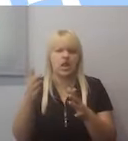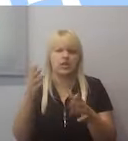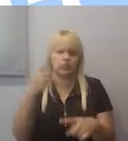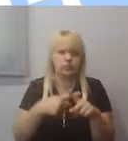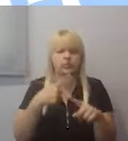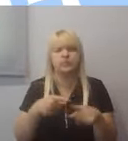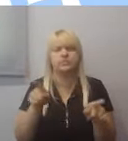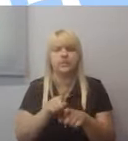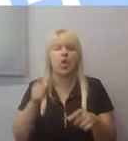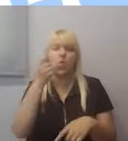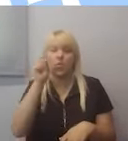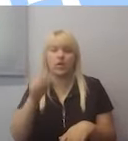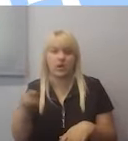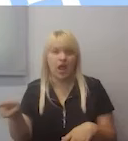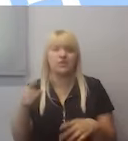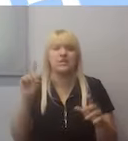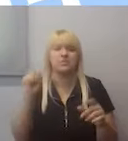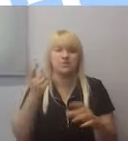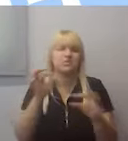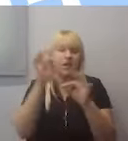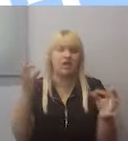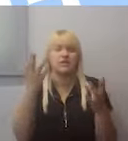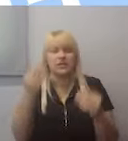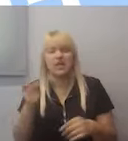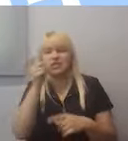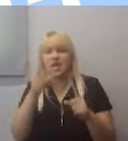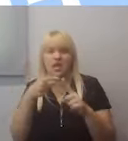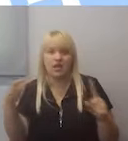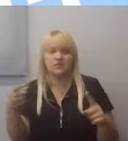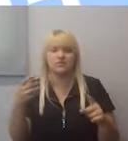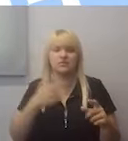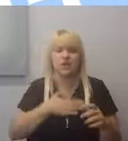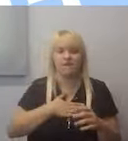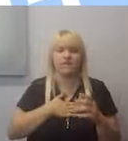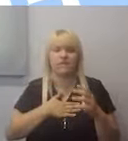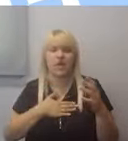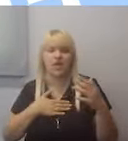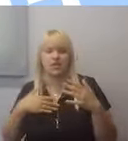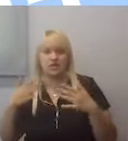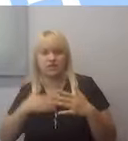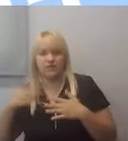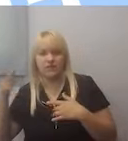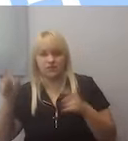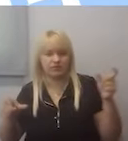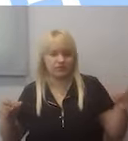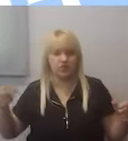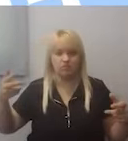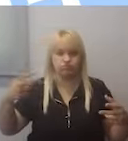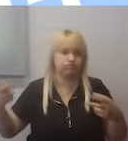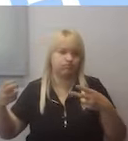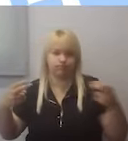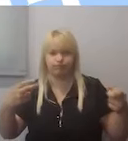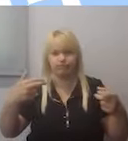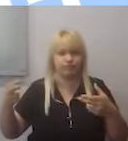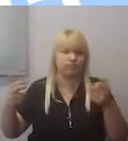dienās nedēļās savējie savējos apšāva ļoti daudz tāpēc ka viens ir nu iedomājieties kontrol punktā līdzīgi kā uz